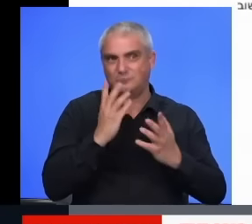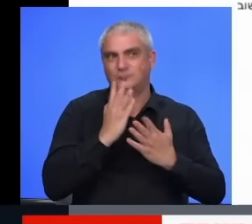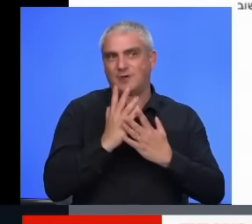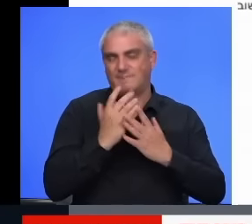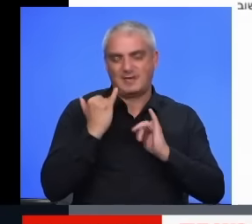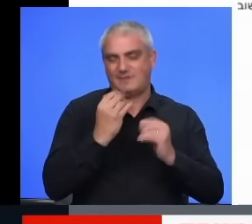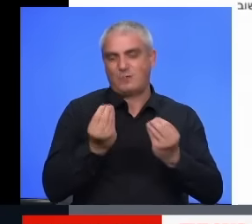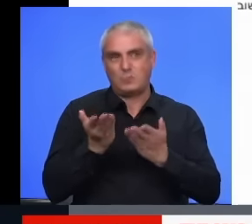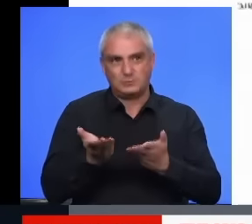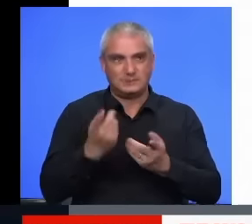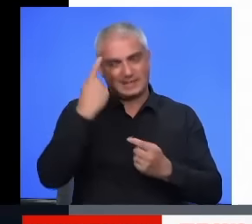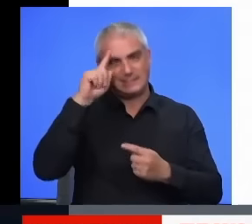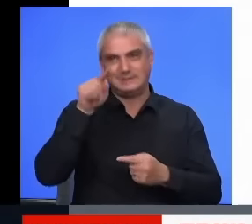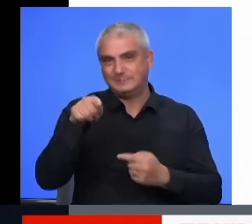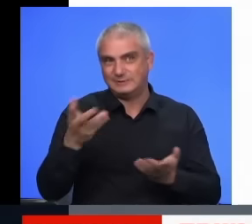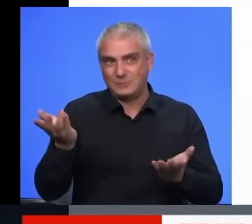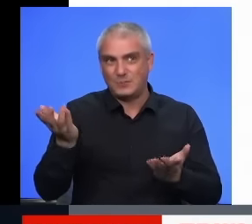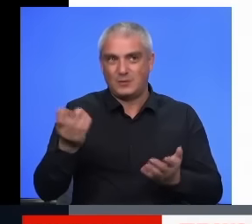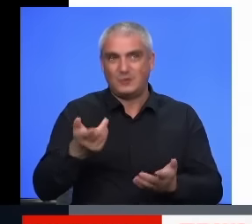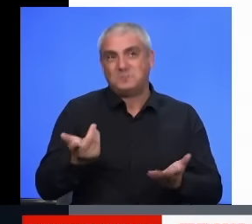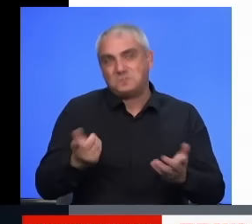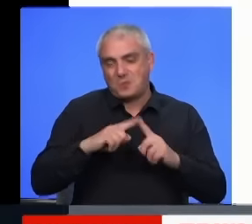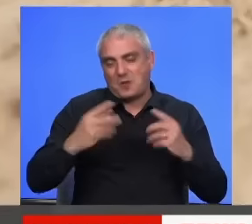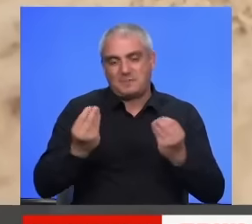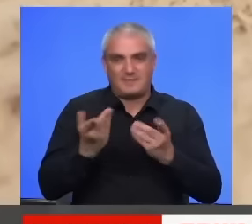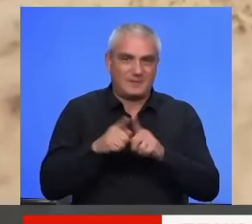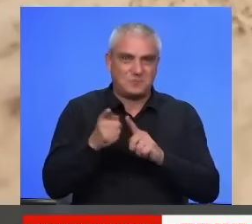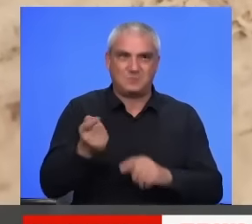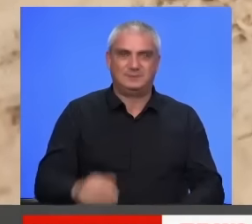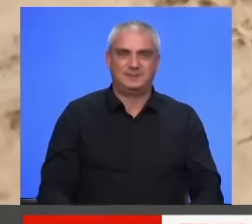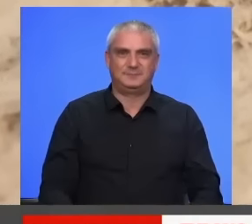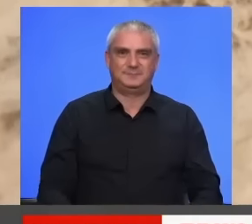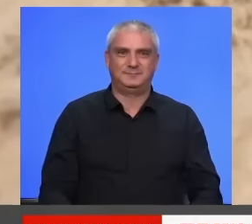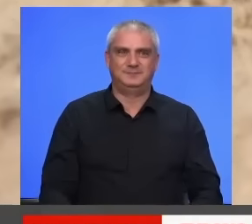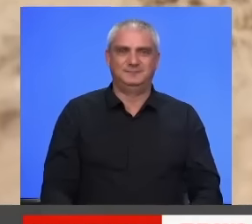שהביאו את המוצר, המציאו את המוצר, כל מיני דברים כאלה.